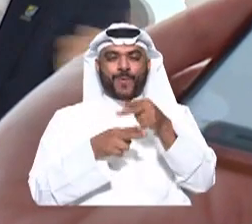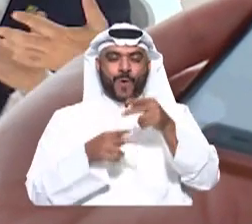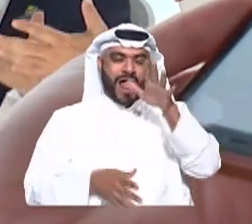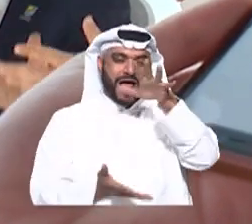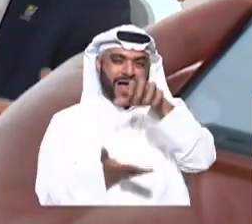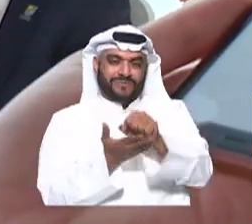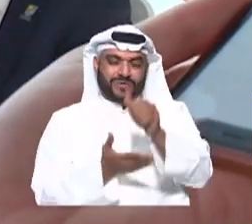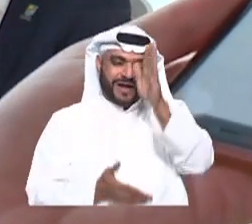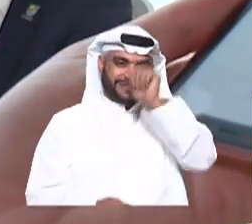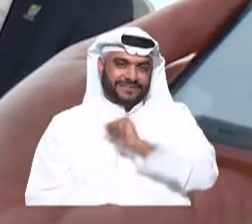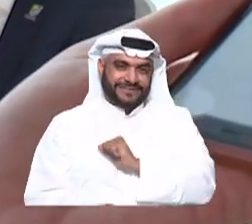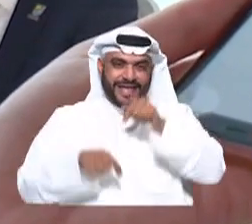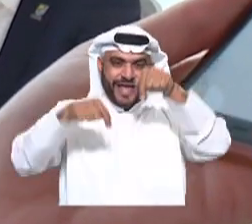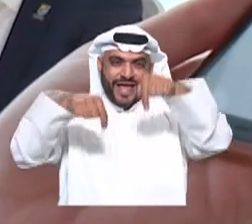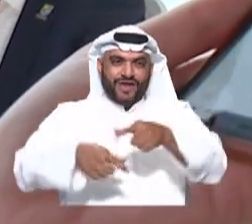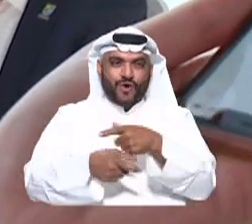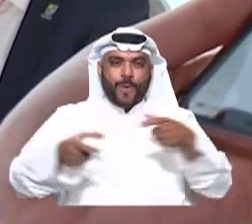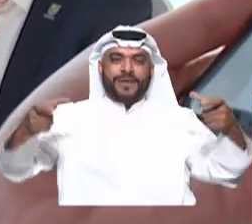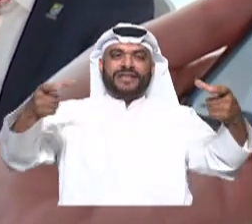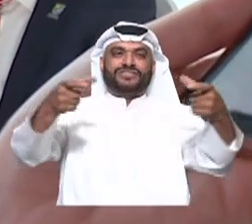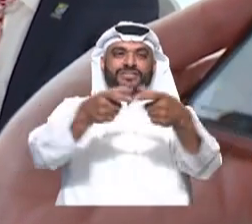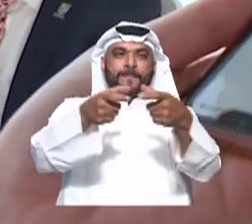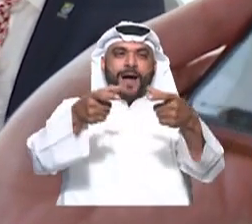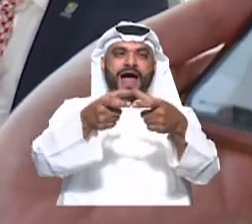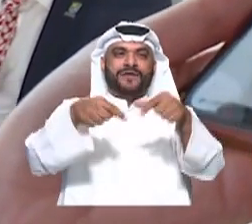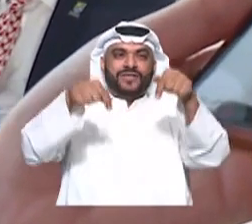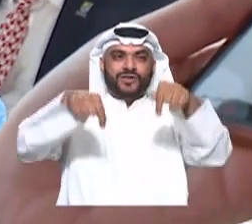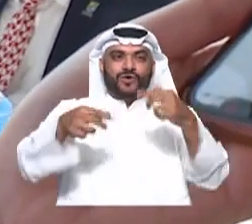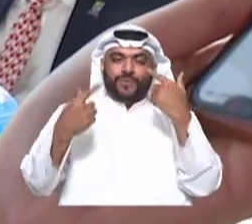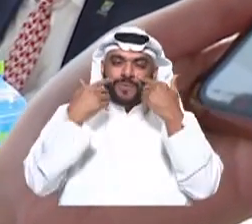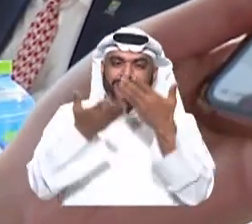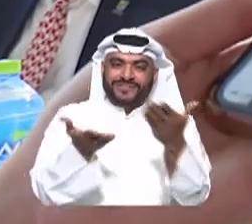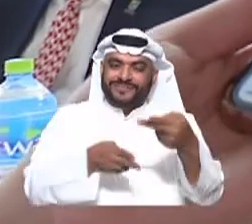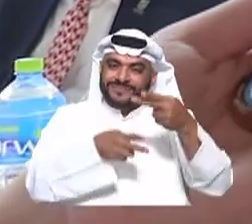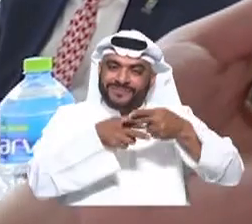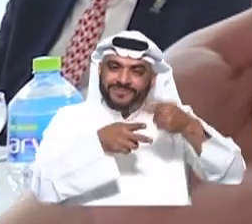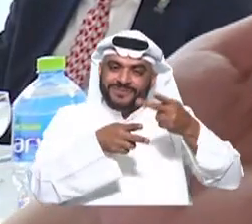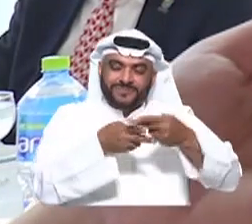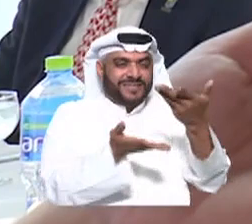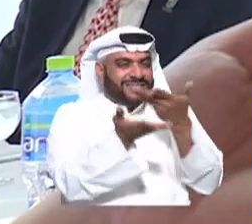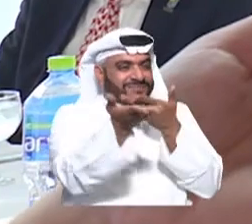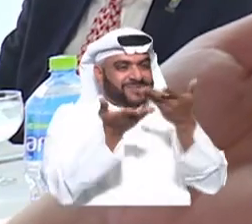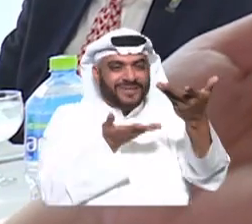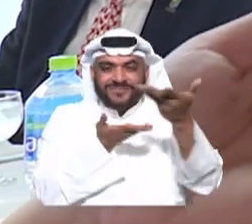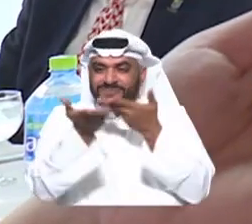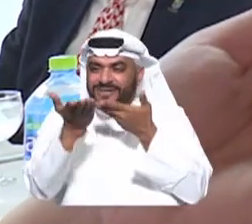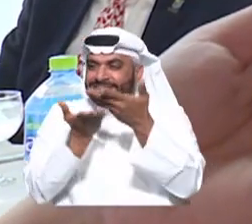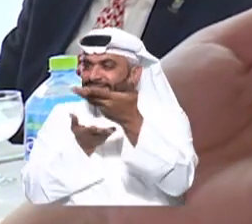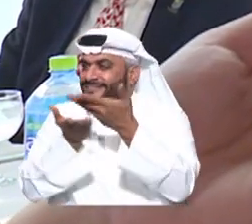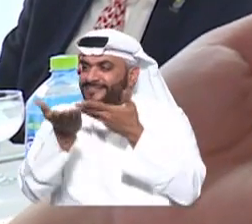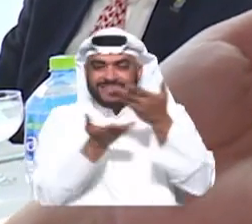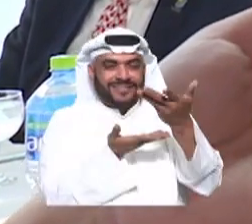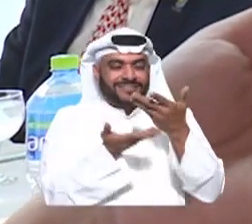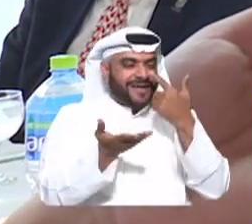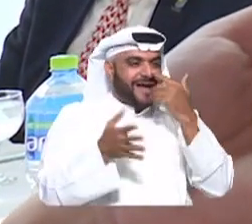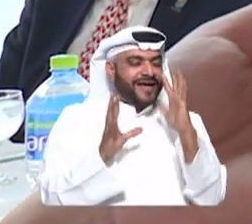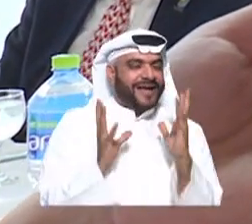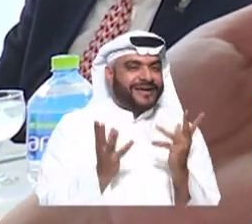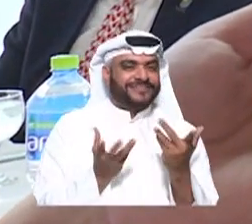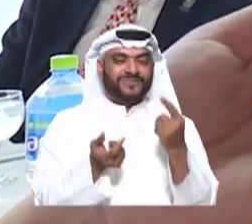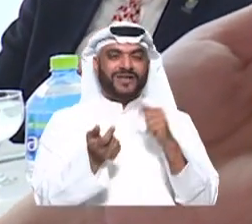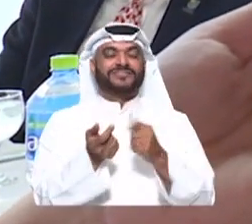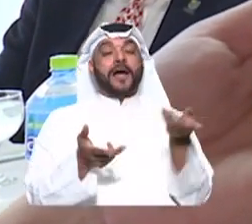أبراج الكويت، نلتقي وياهم ونشوفهم ونسولف وياهم وناخذ ونعطي وياهم، وفوق هذا